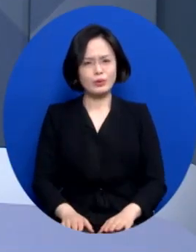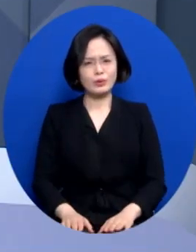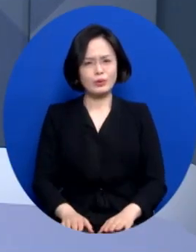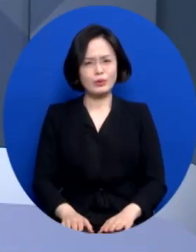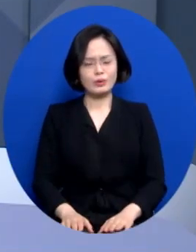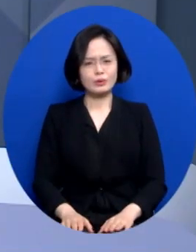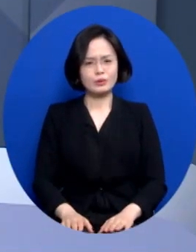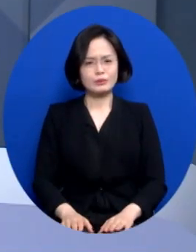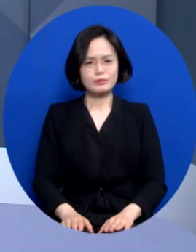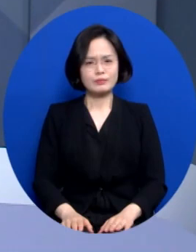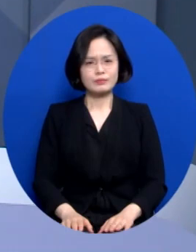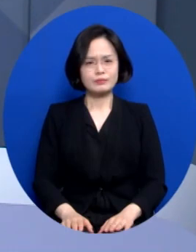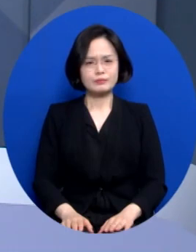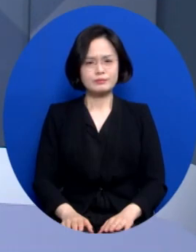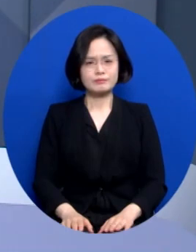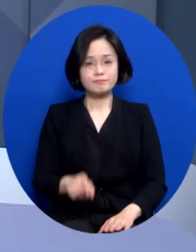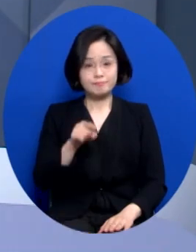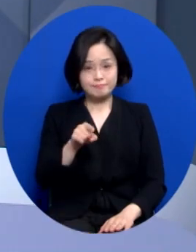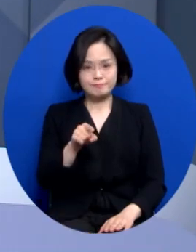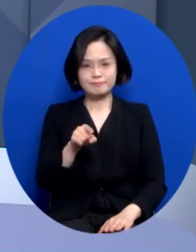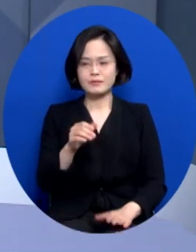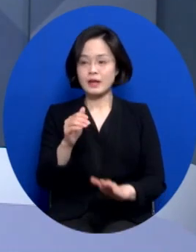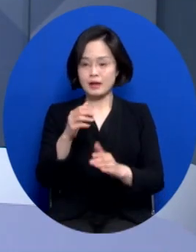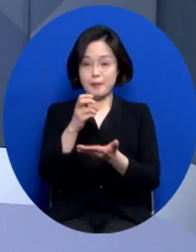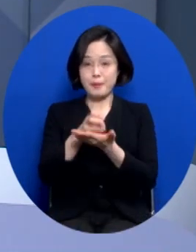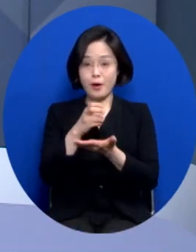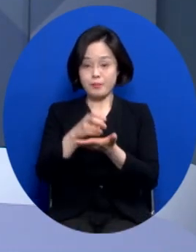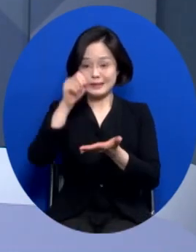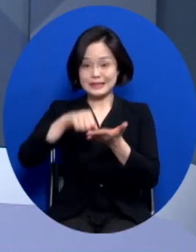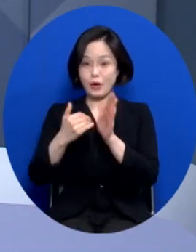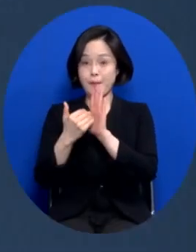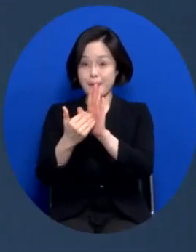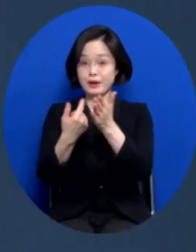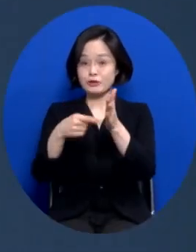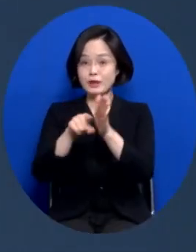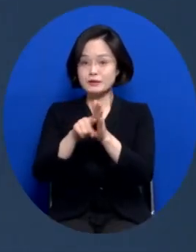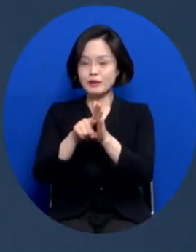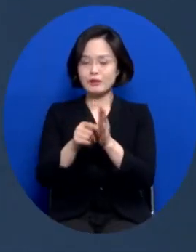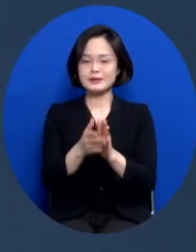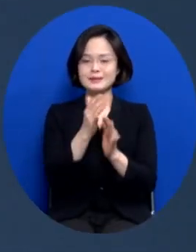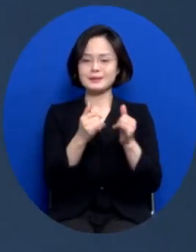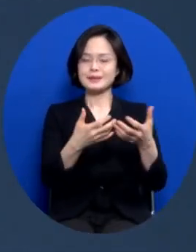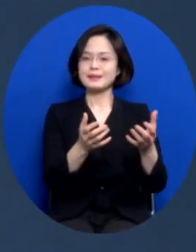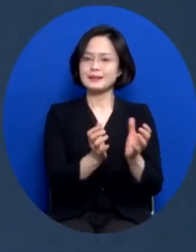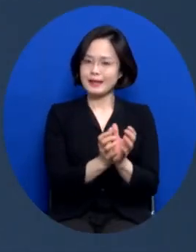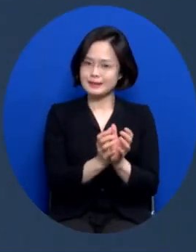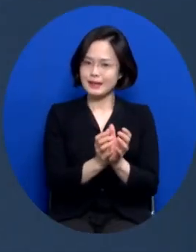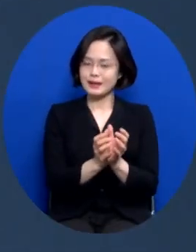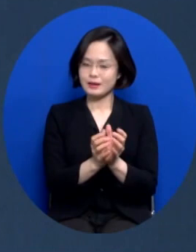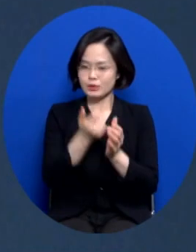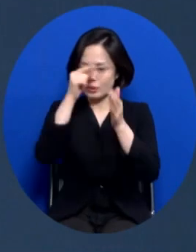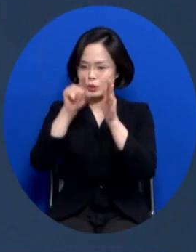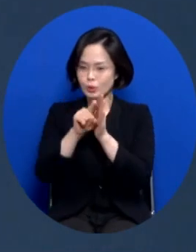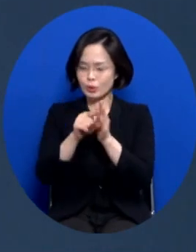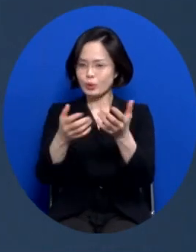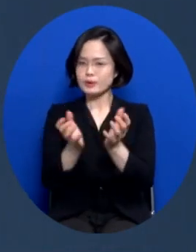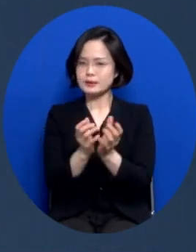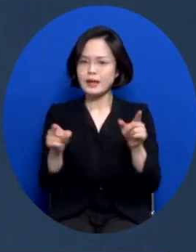위해 시민단체와 교회가 함께 할 수 있는 일은 무엇일까요 예 저희 시민단체는